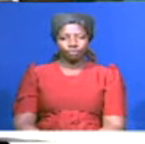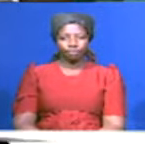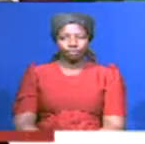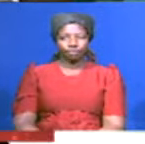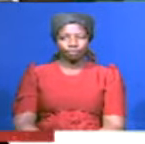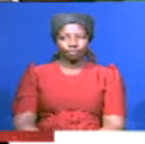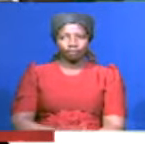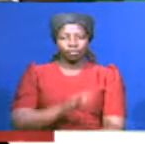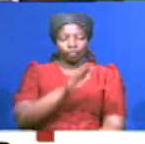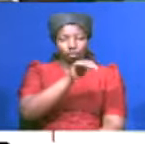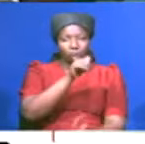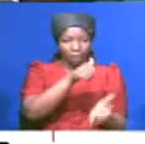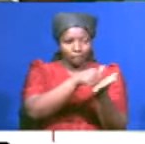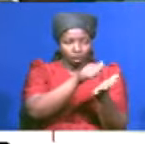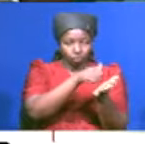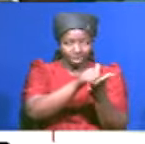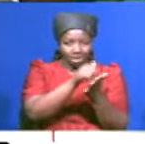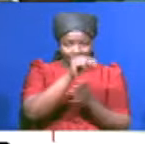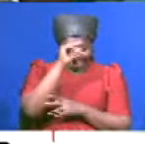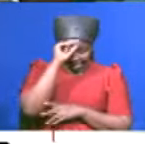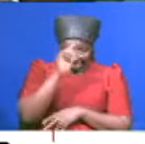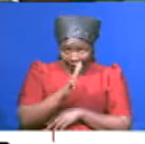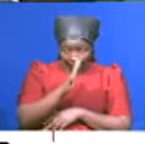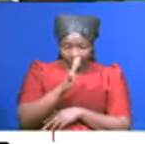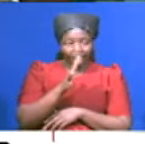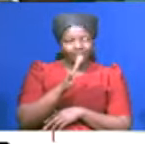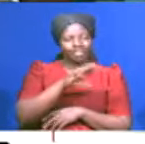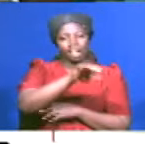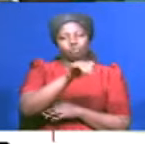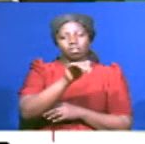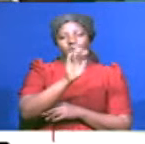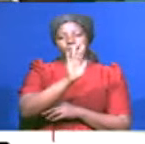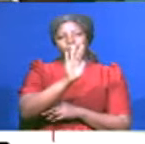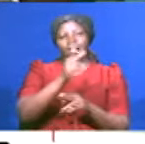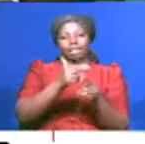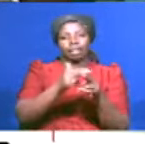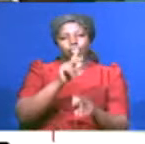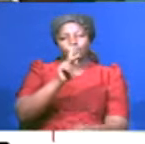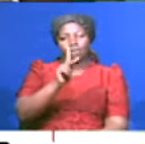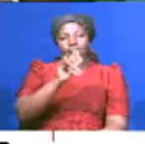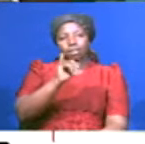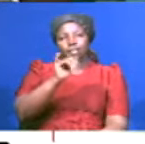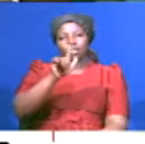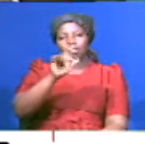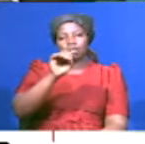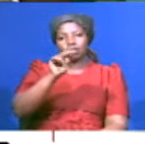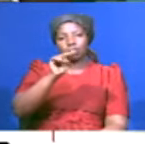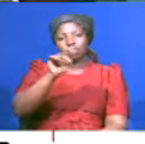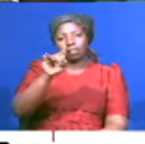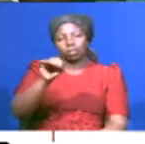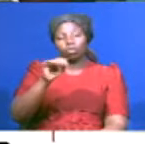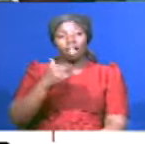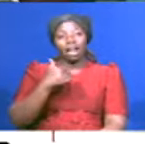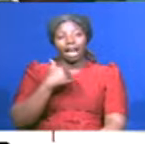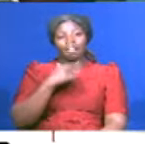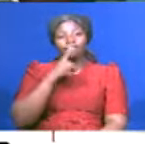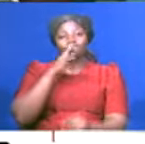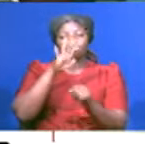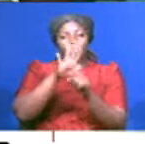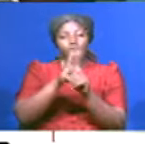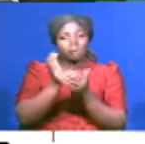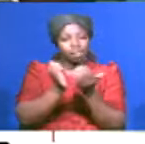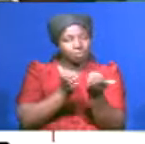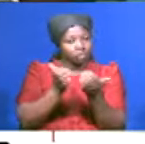Na kutoka Makueni, Gavana wa kaunti ya Makueni Mutula Kilonzo Junior ametoa hakikisho kwa wafanyibiashara mjini